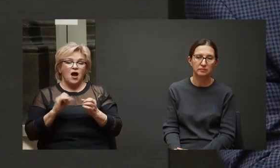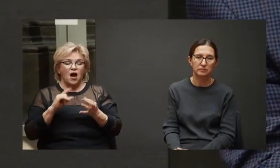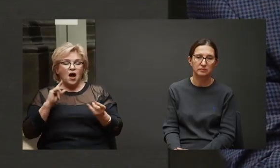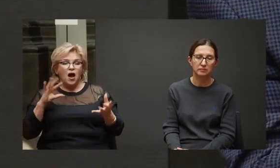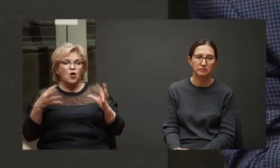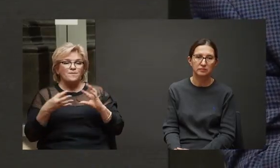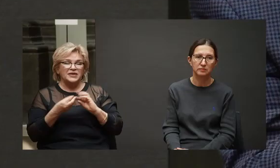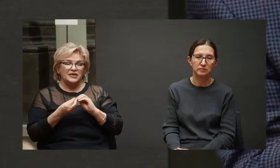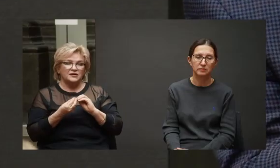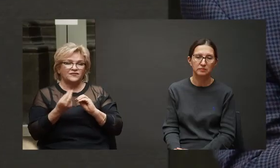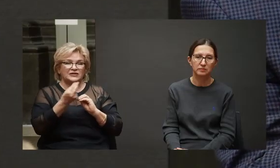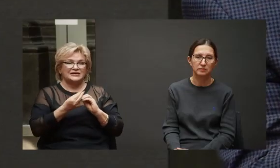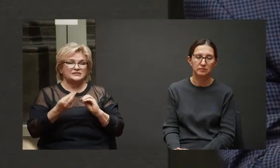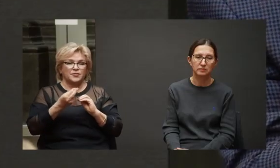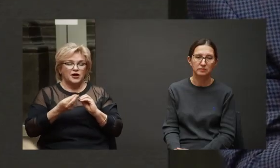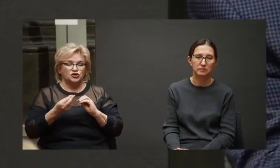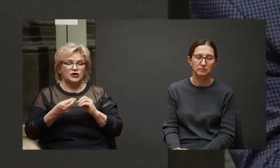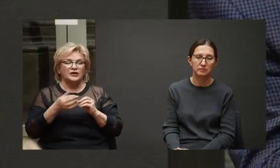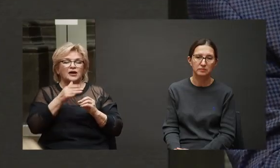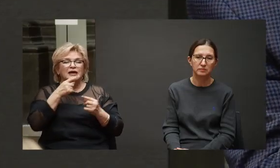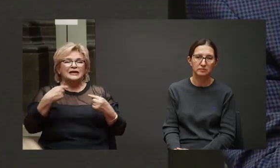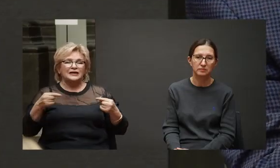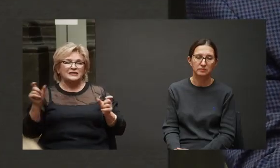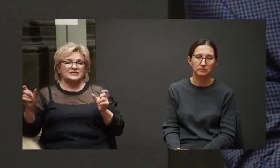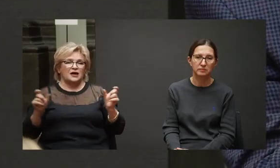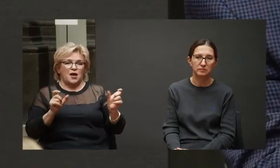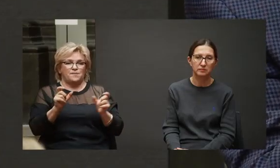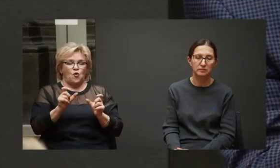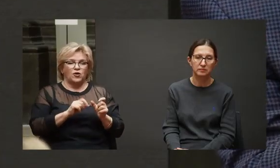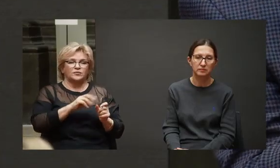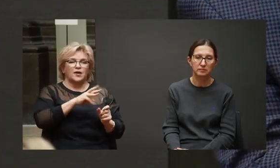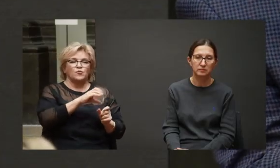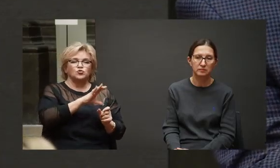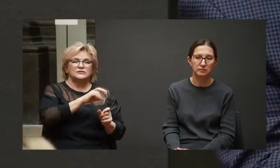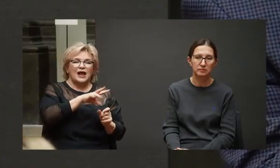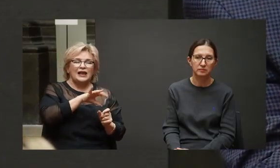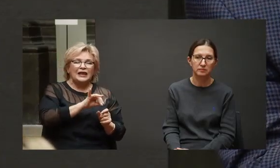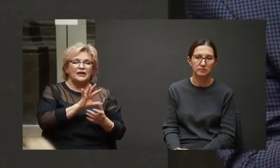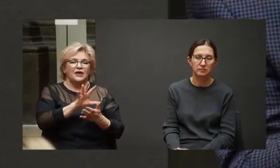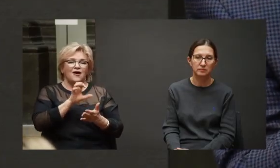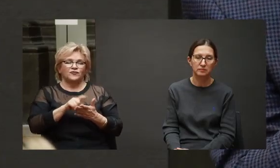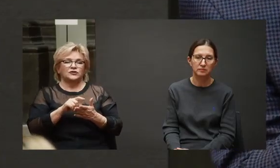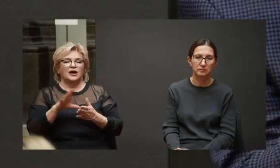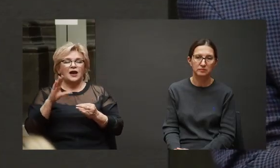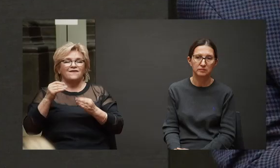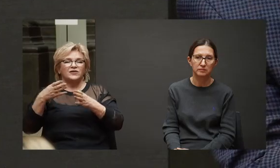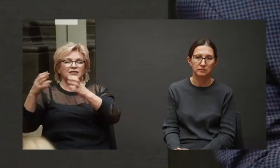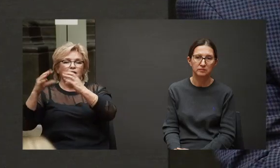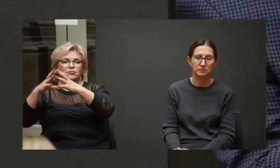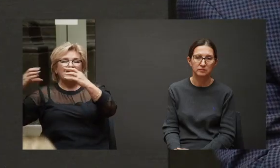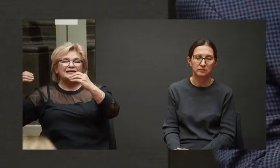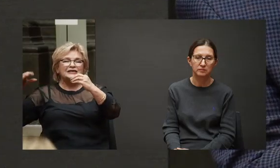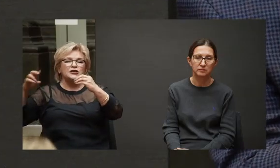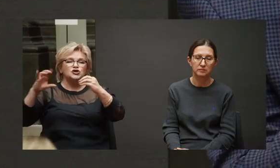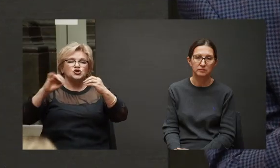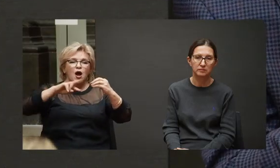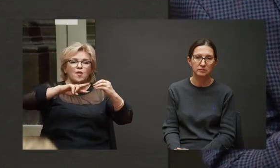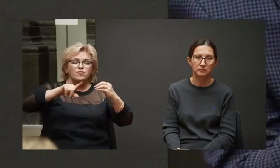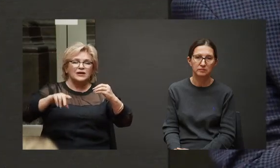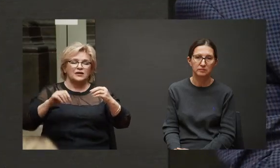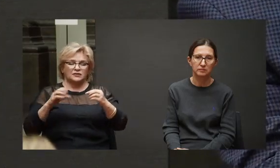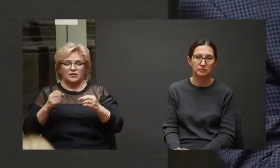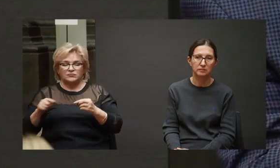комбинировал изображения, взятые из различных эпох. Там могли быть марки Муссолини, там фотографии дирижабля, «Завтрак на траве» Эдуарда